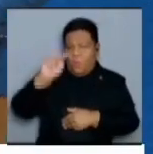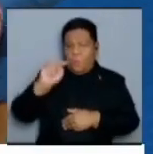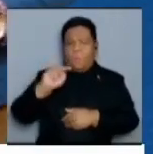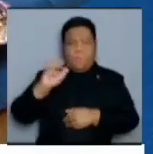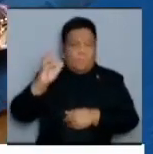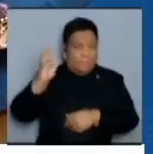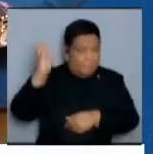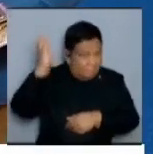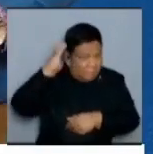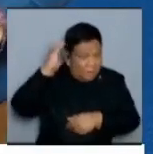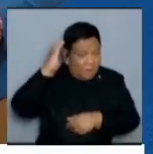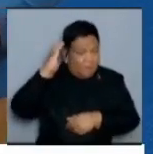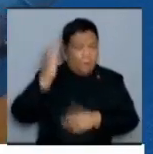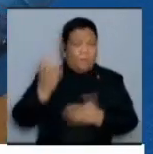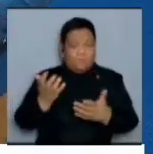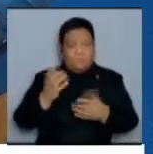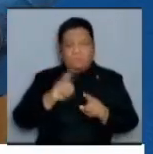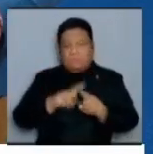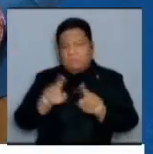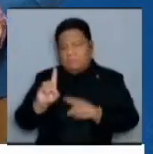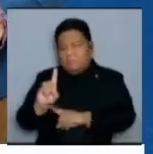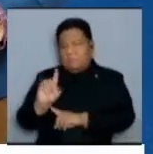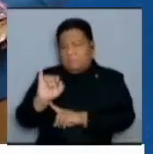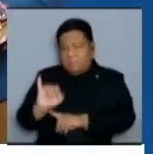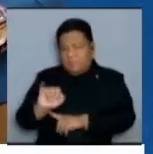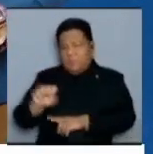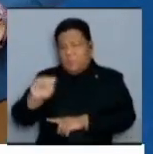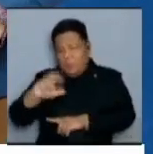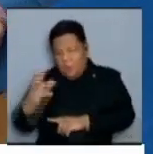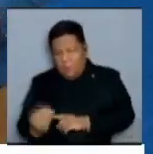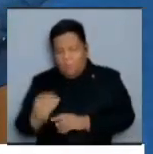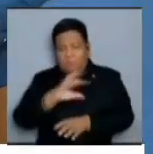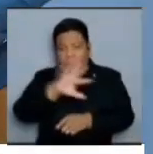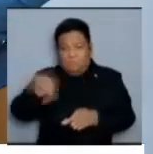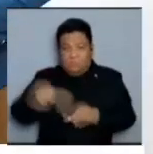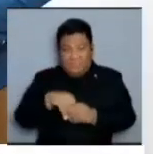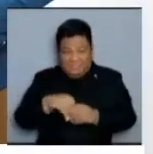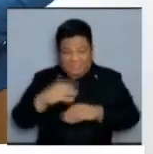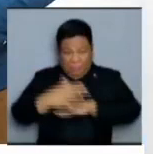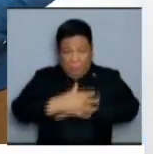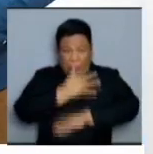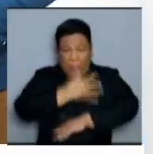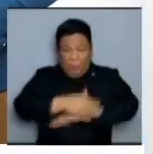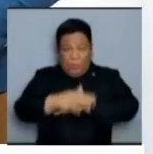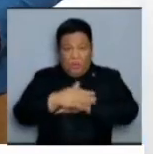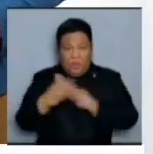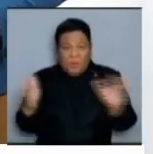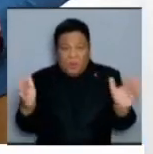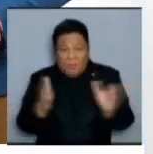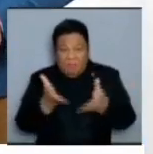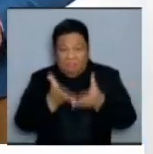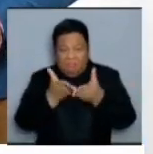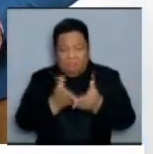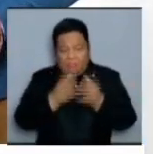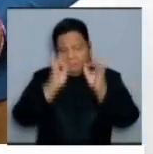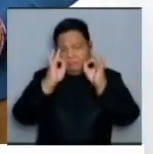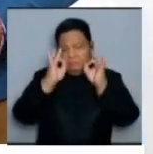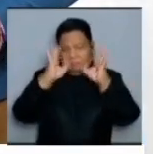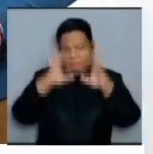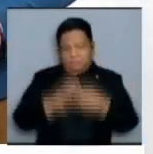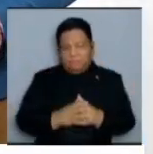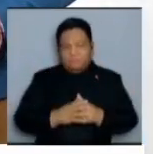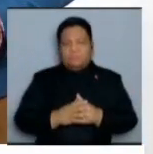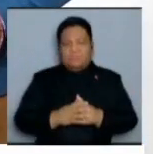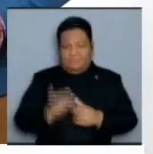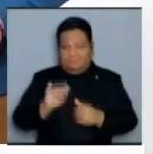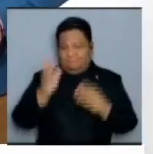pong pumalawad yung mga malilita bangka sa mga nabanggit na baybayin dagat. Yan ang latest mula sa GMA Weather. Ako po si Nathaniel Cruz, magplano